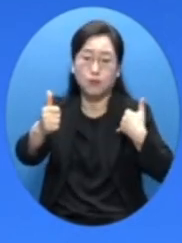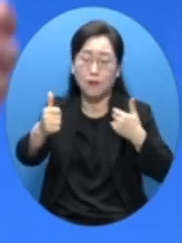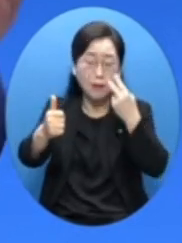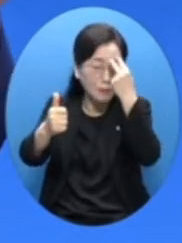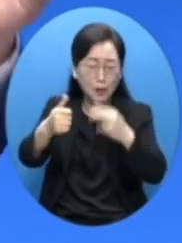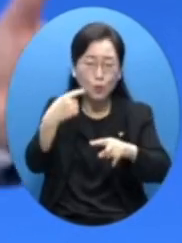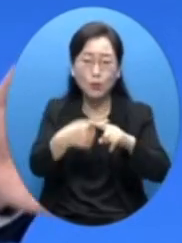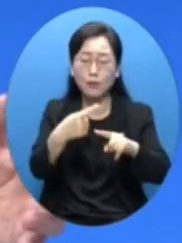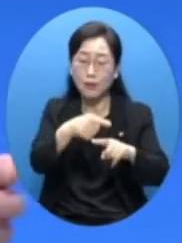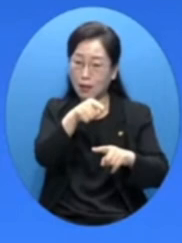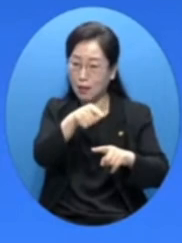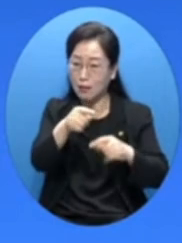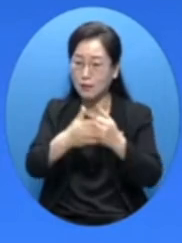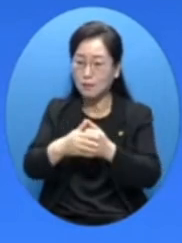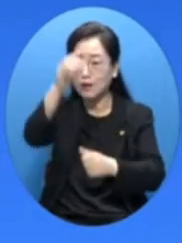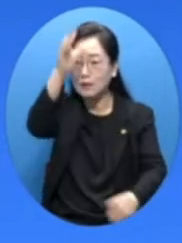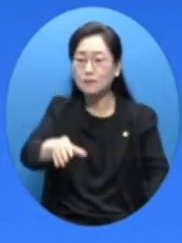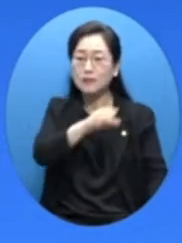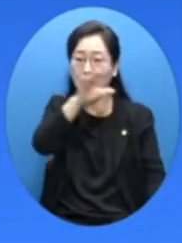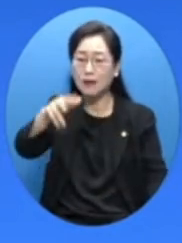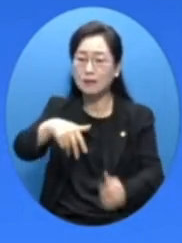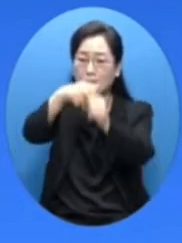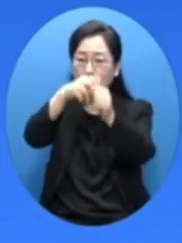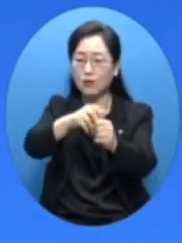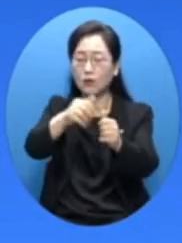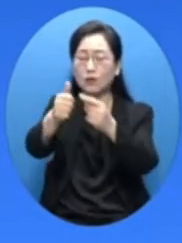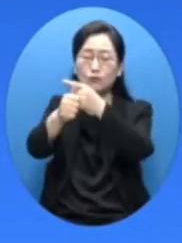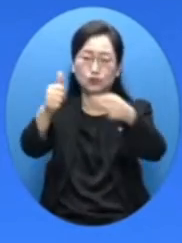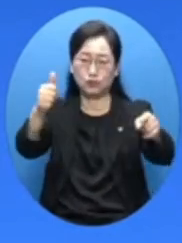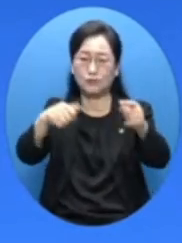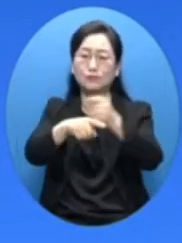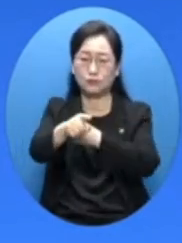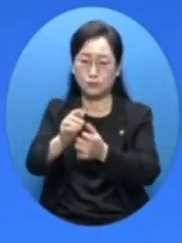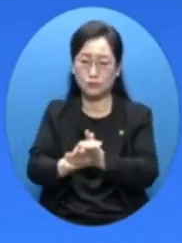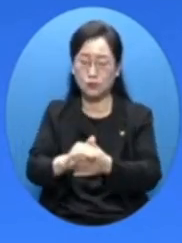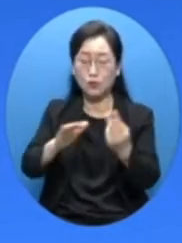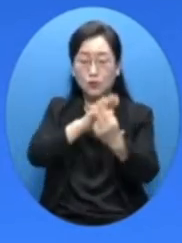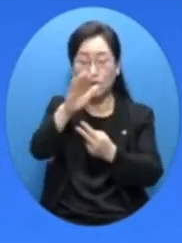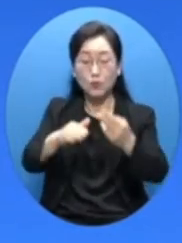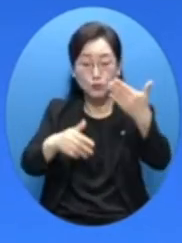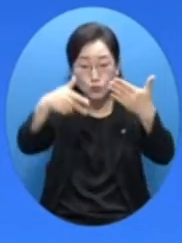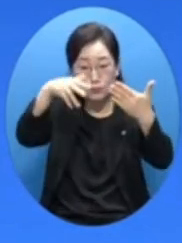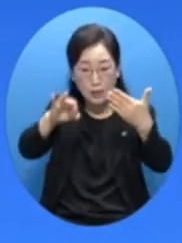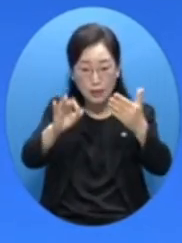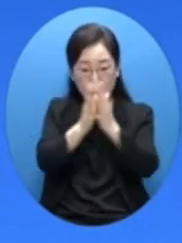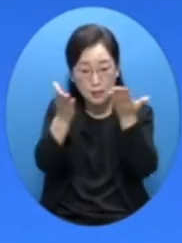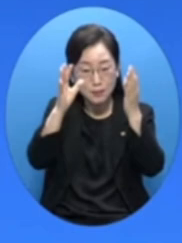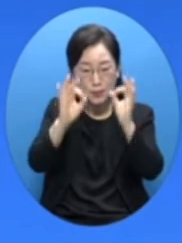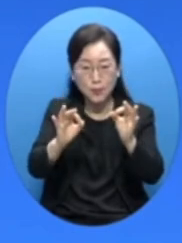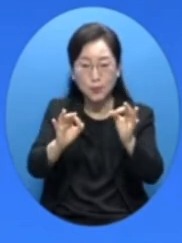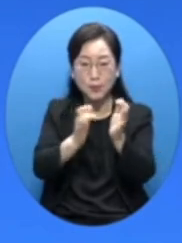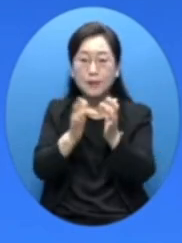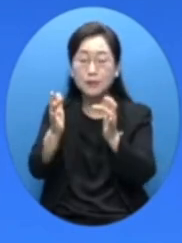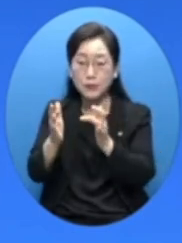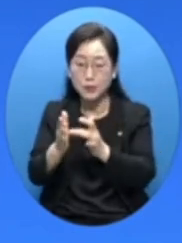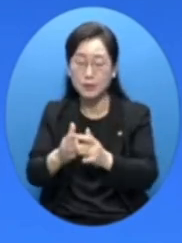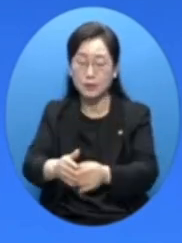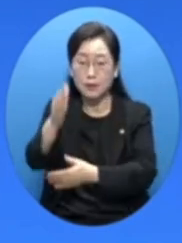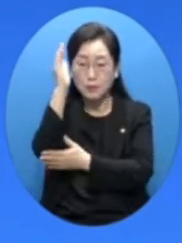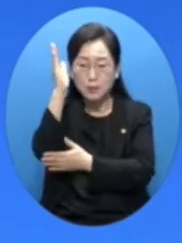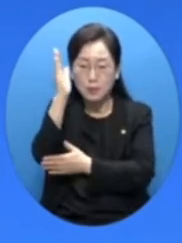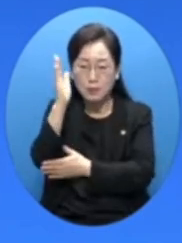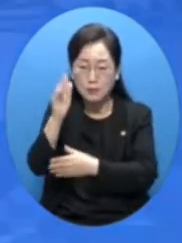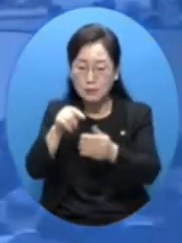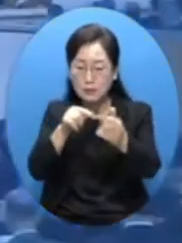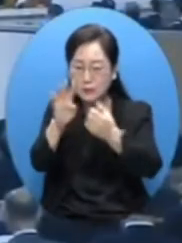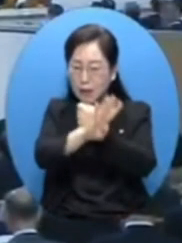되어서 십자가 달려 죽게 한 것입니다. 요한복음 9장을 보면 예수님 말씀 듣고 저들이 마음에 찔려 이와